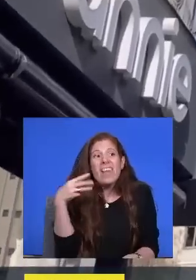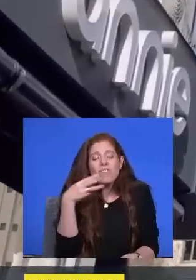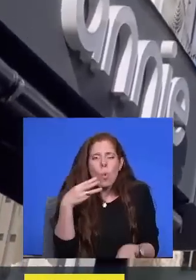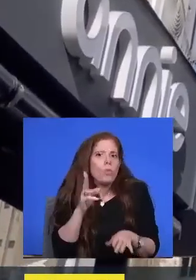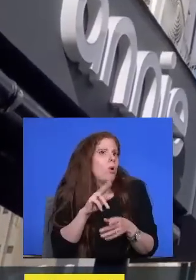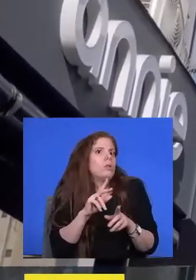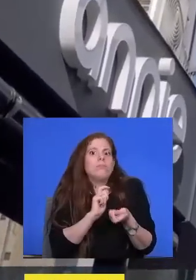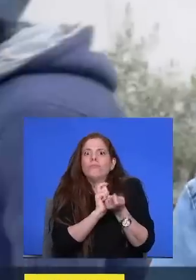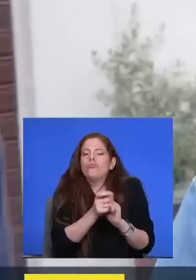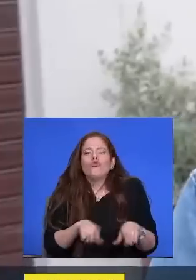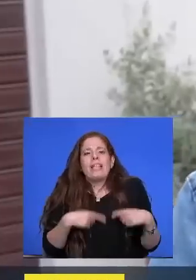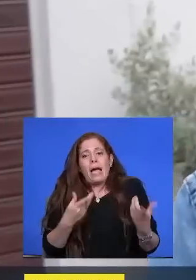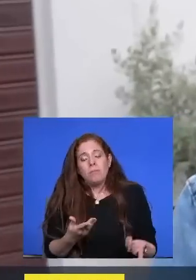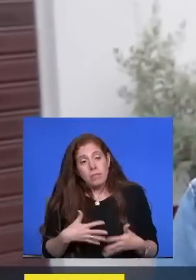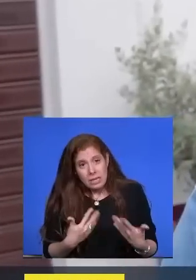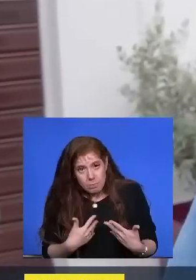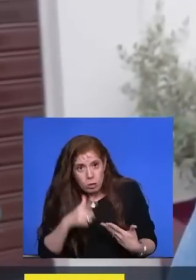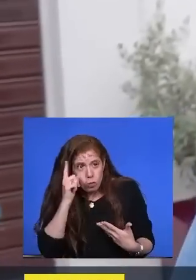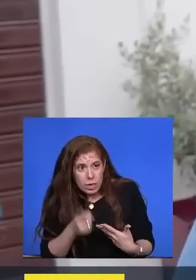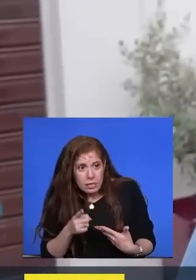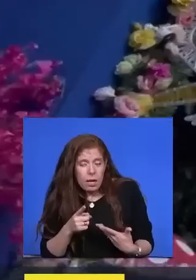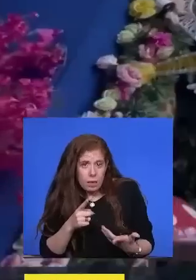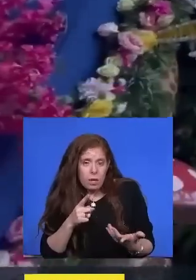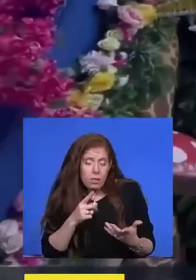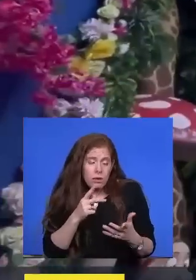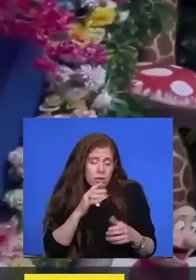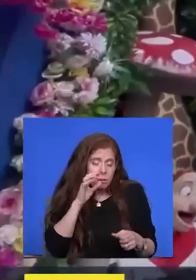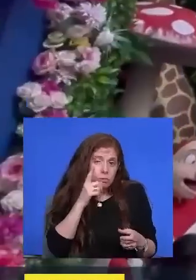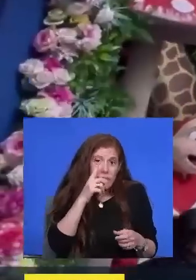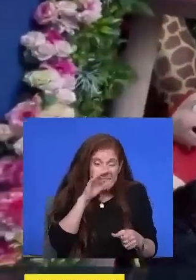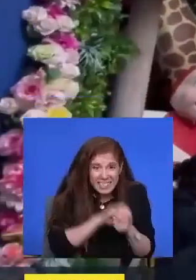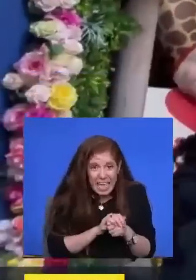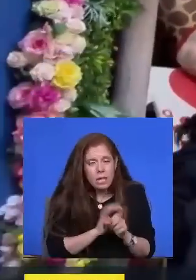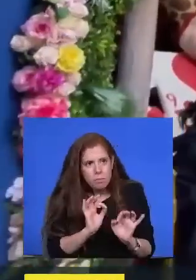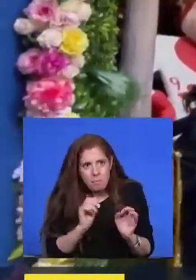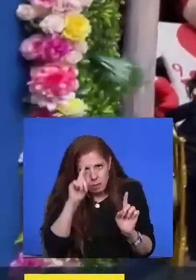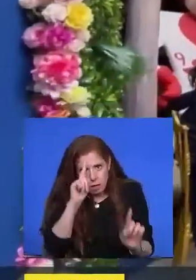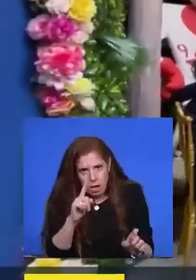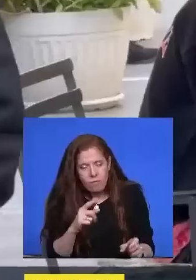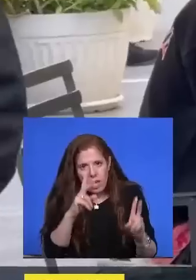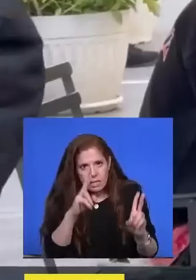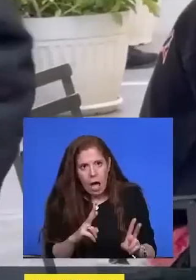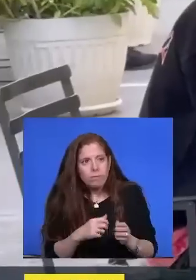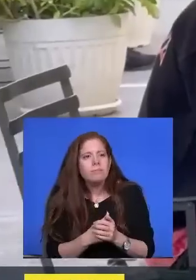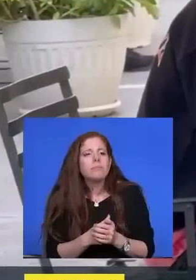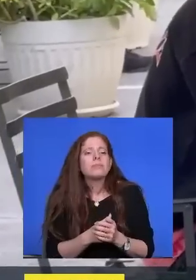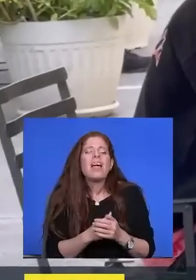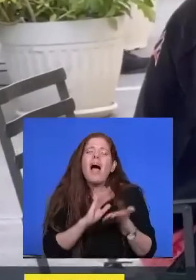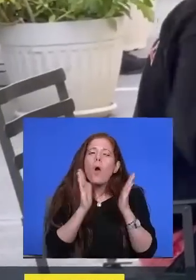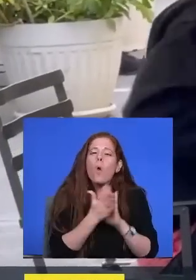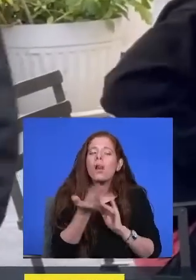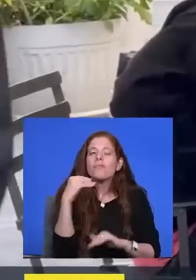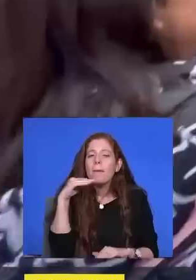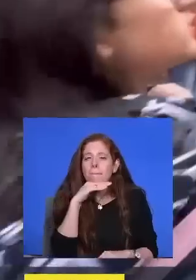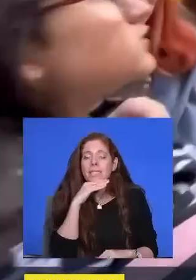אני שמח שמי שצריך לעלות על זה, עלה על זה. כל זה קורה שבוע בלבד לפני פסח, ברקע האזהרות של המטה